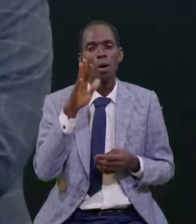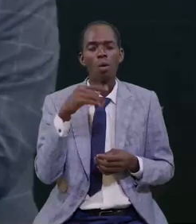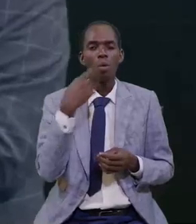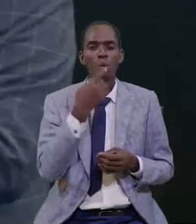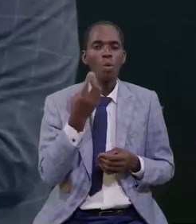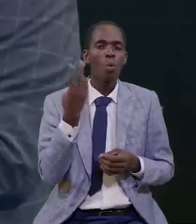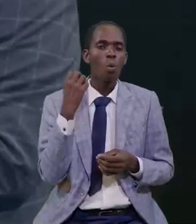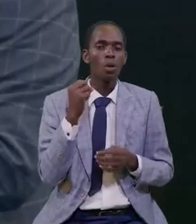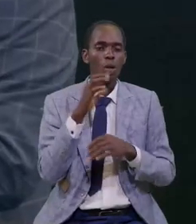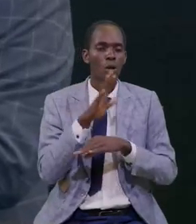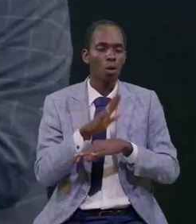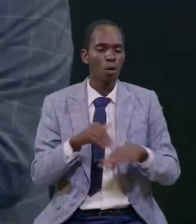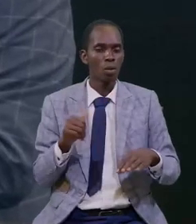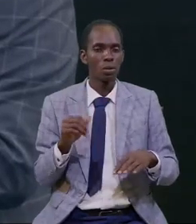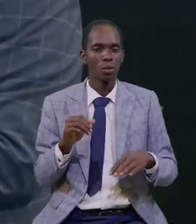avait été